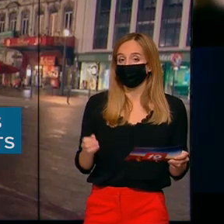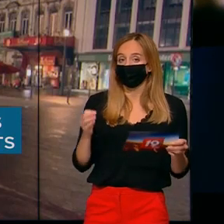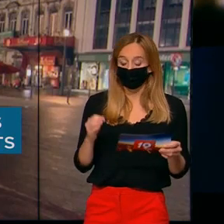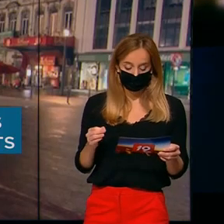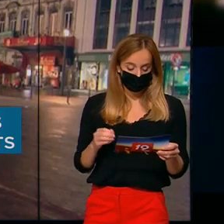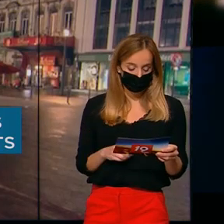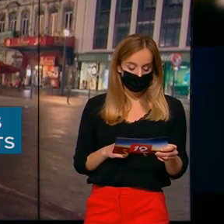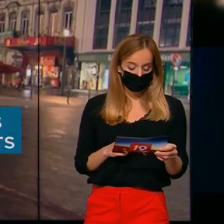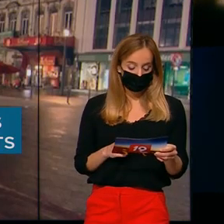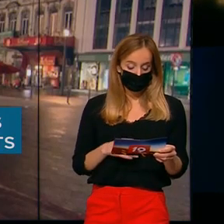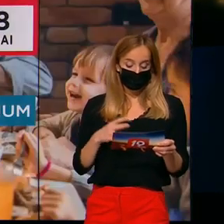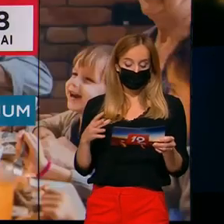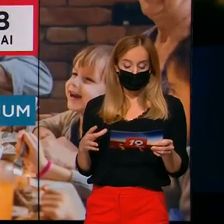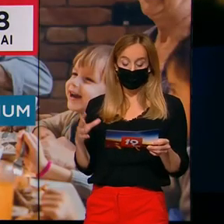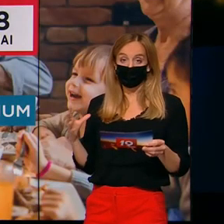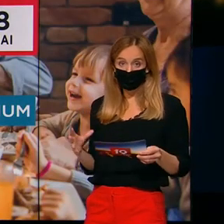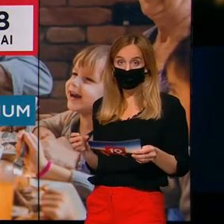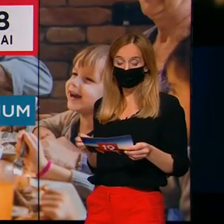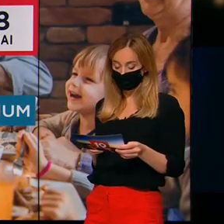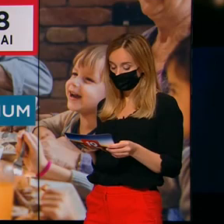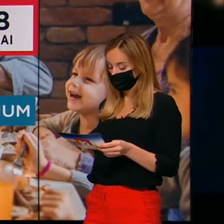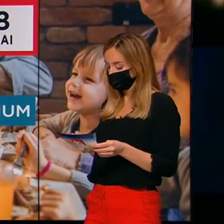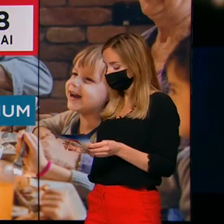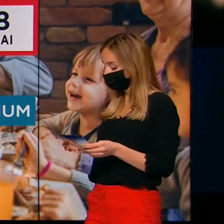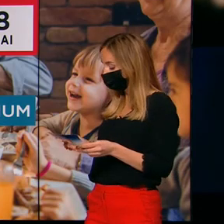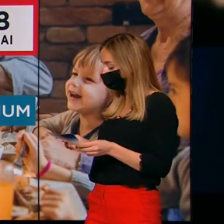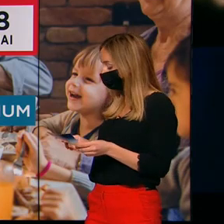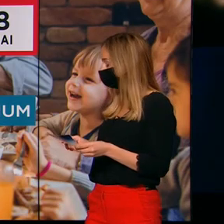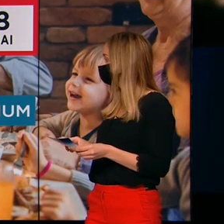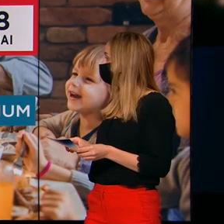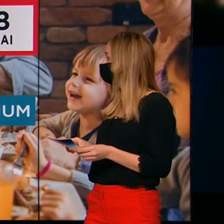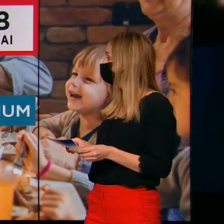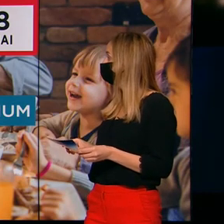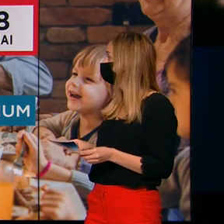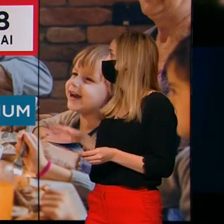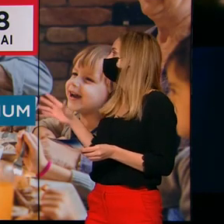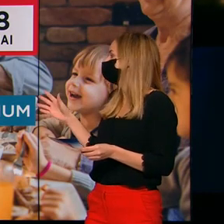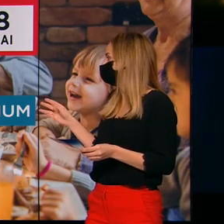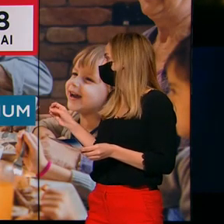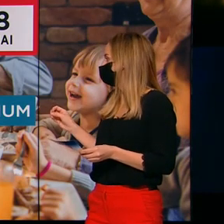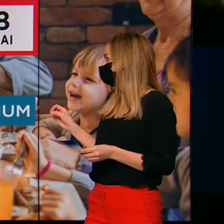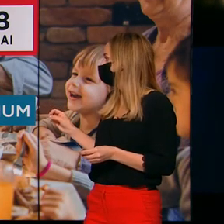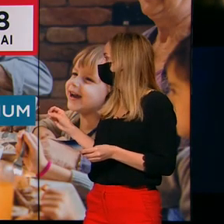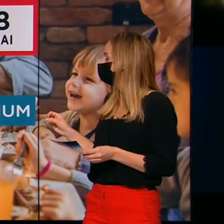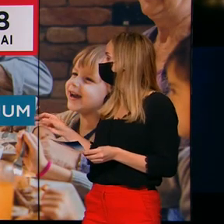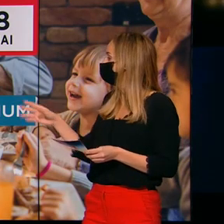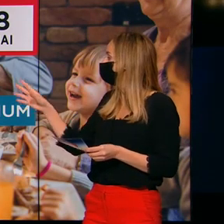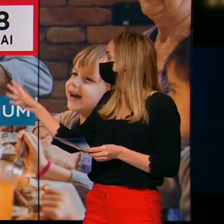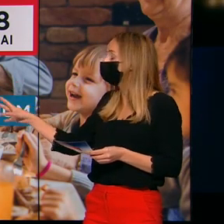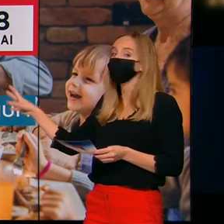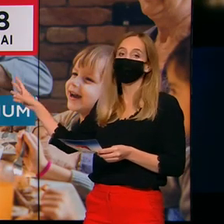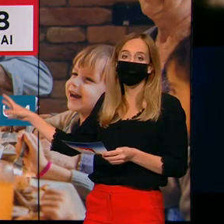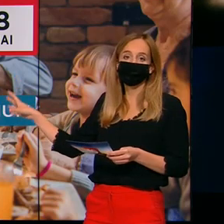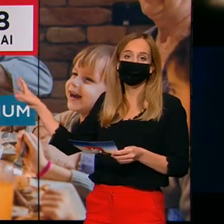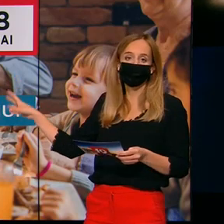par contre à l'intérieur pour l'Horeca. La bulle intérieure de la sphère privée donc sera élargie, légèrement élargie, puisque vous aurez droit